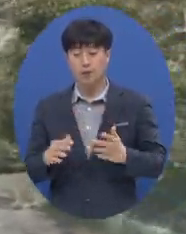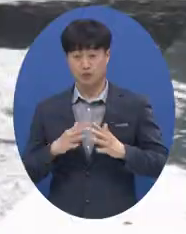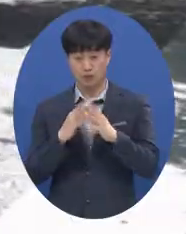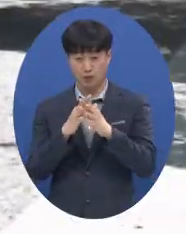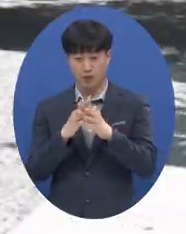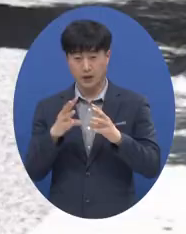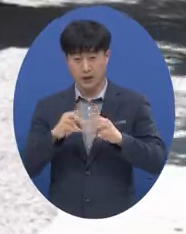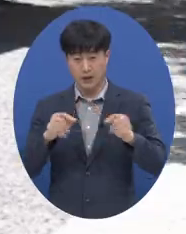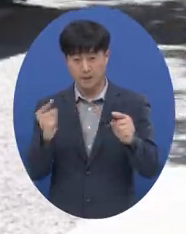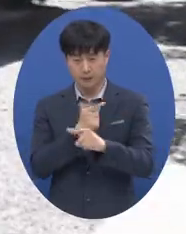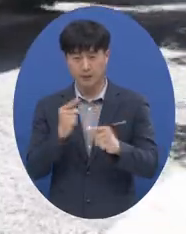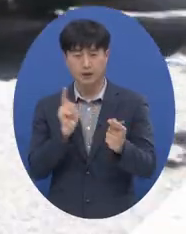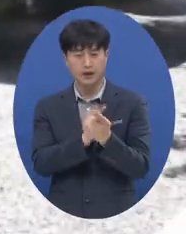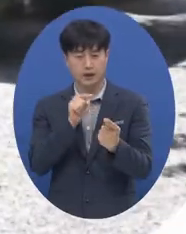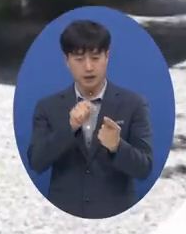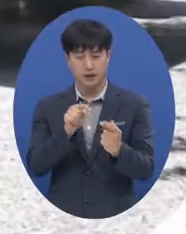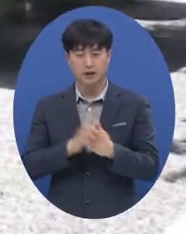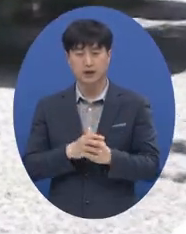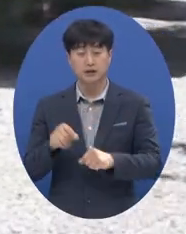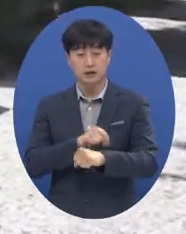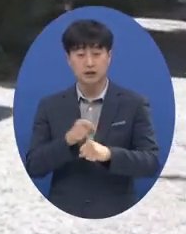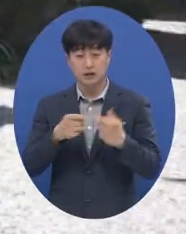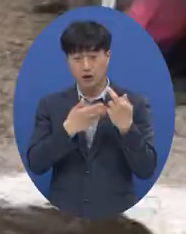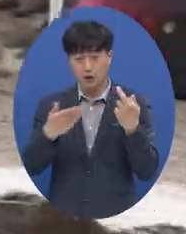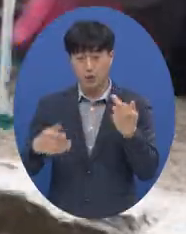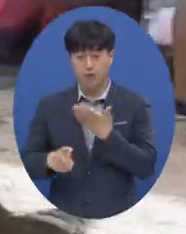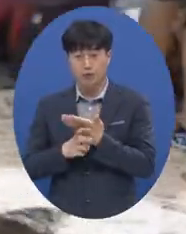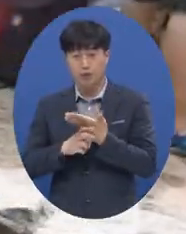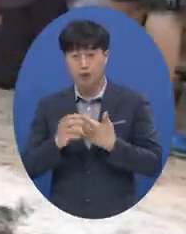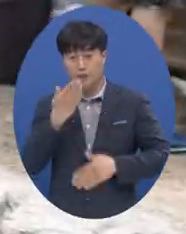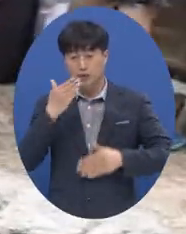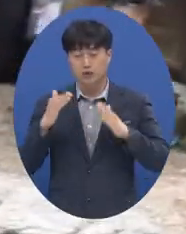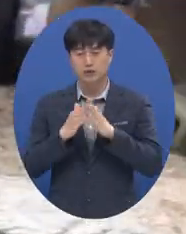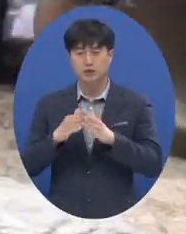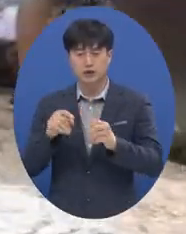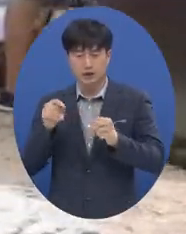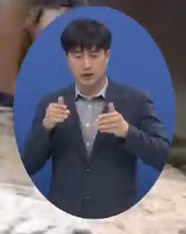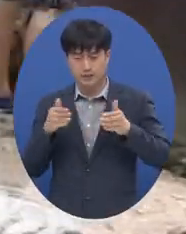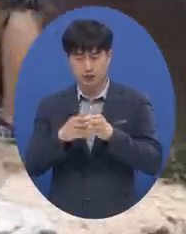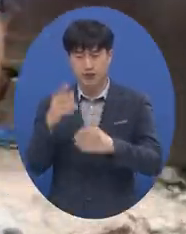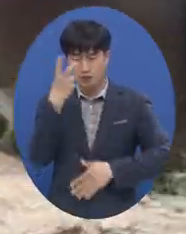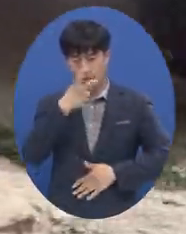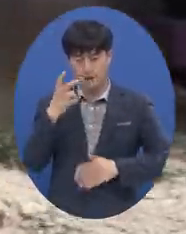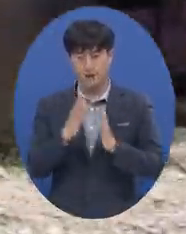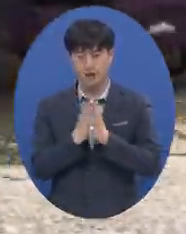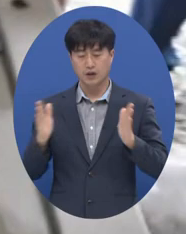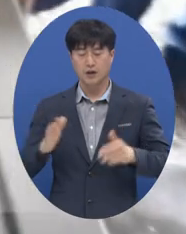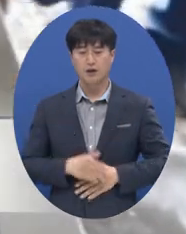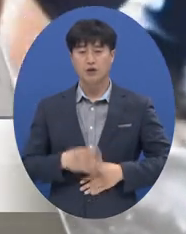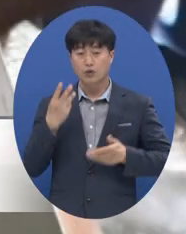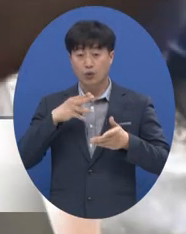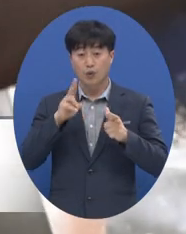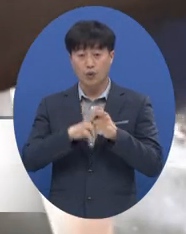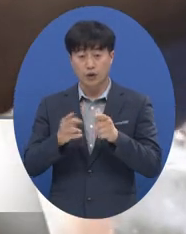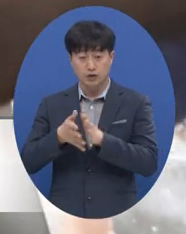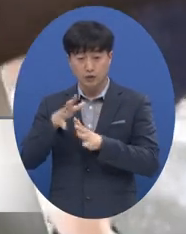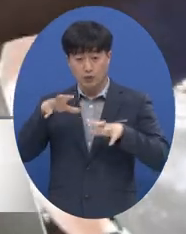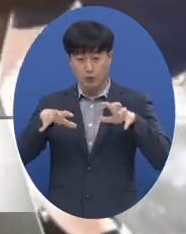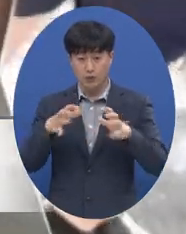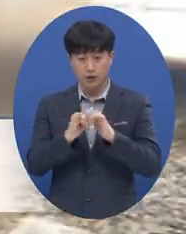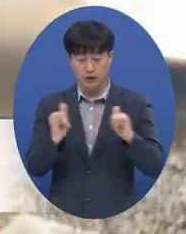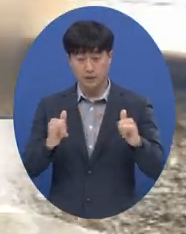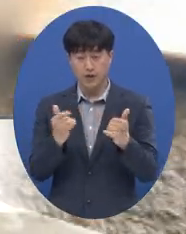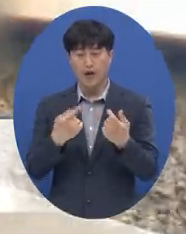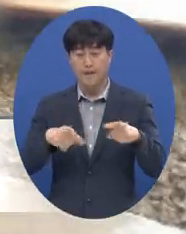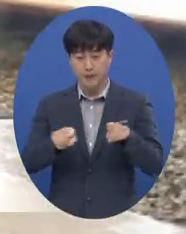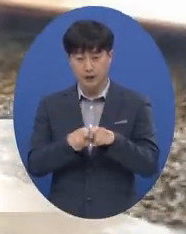변경, 토지 형질 변경 등이 대상. 특히 계곡 근처 불법 식당에 대해선 집중 단속이 이뤄집니다. 경기도와 시군